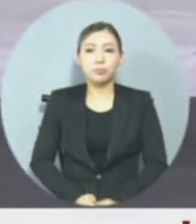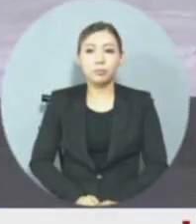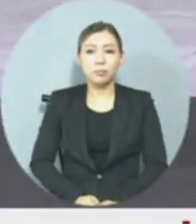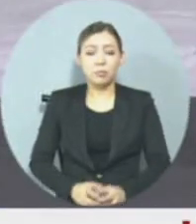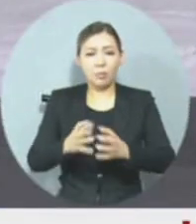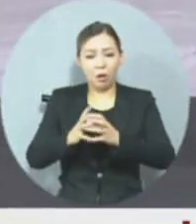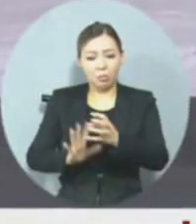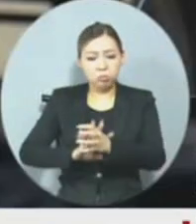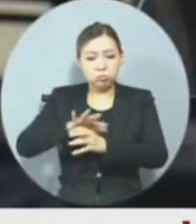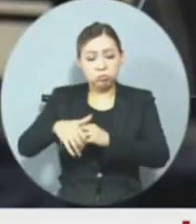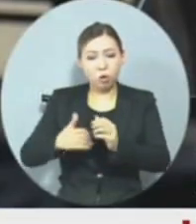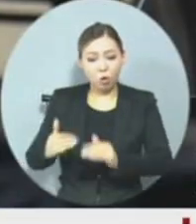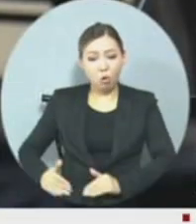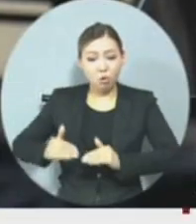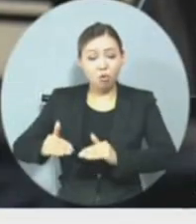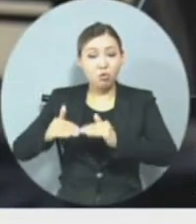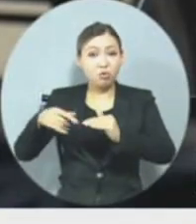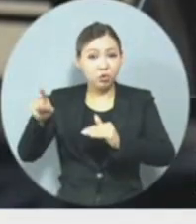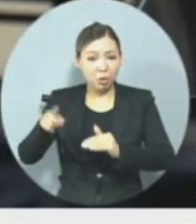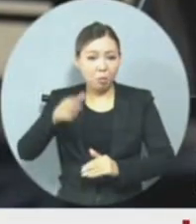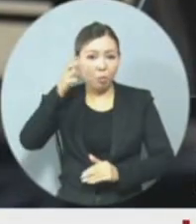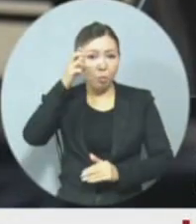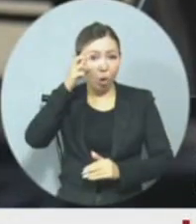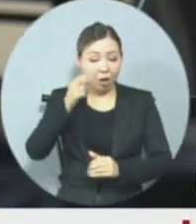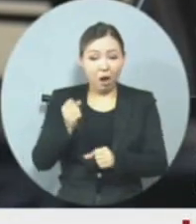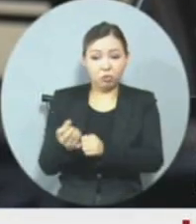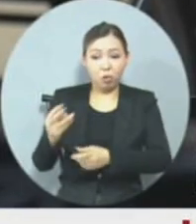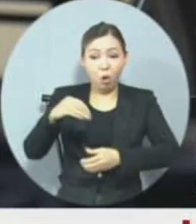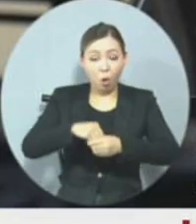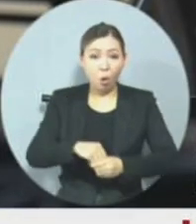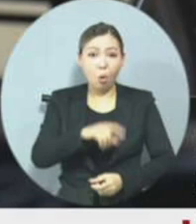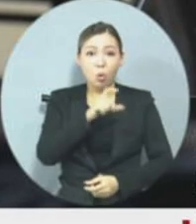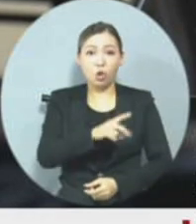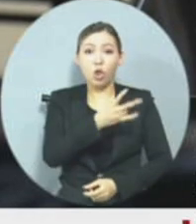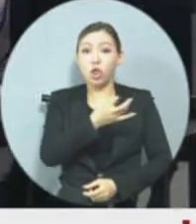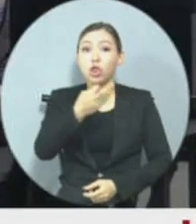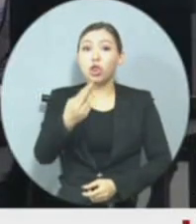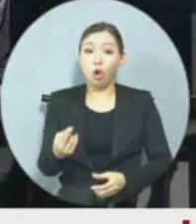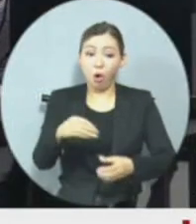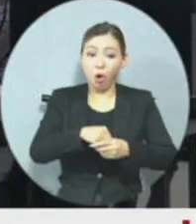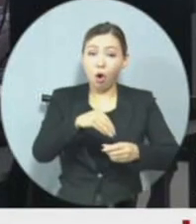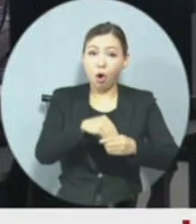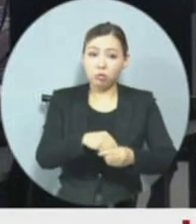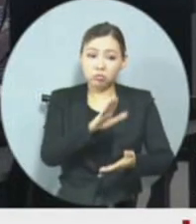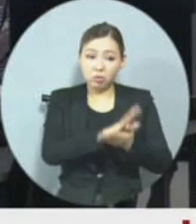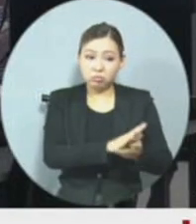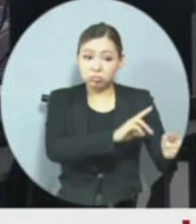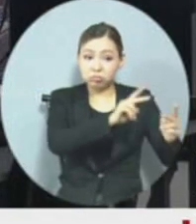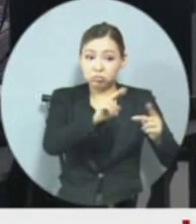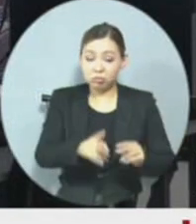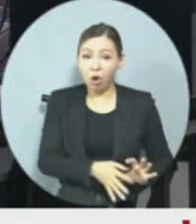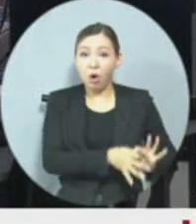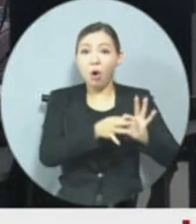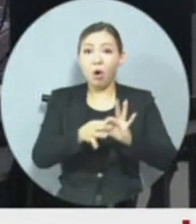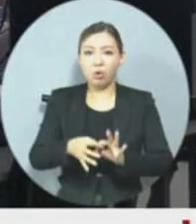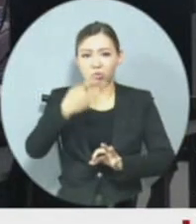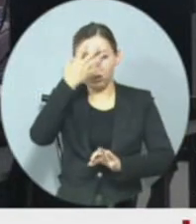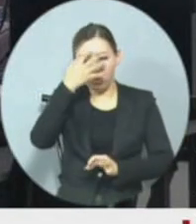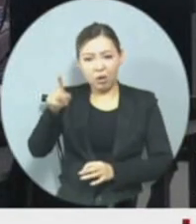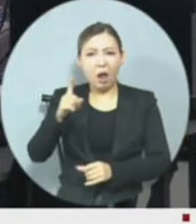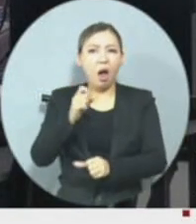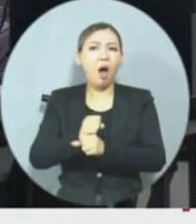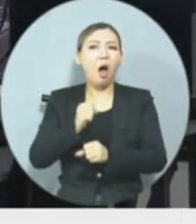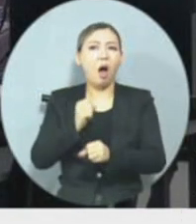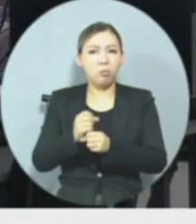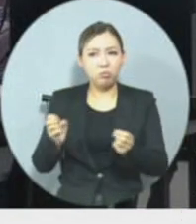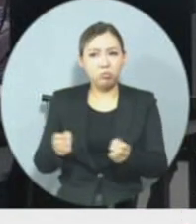Дэлхийн нийтийн хөгжлийн стратеги боловсон хүчин хүний нөөцийн удирдлагад гарч байгаа өөрчлөлт шинжилтэд уялд болон төрийн албаны бүтээмжийг нэмэгдүүлж